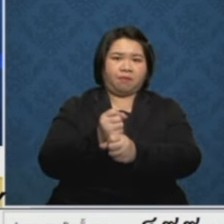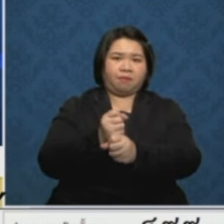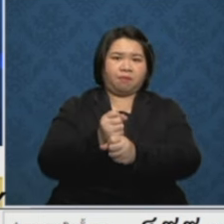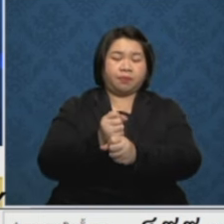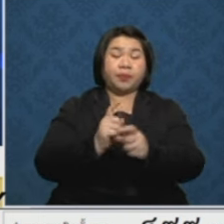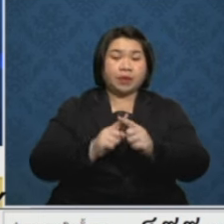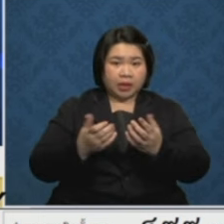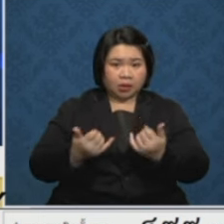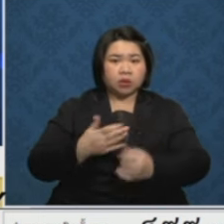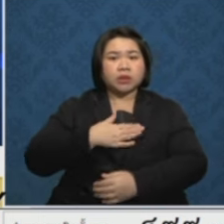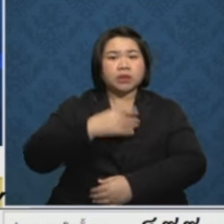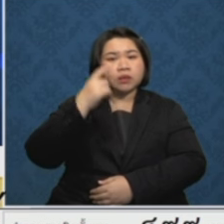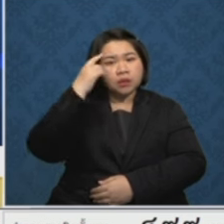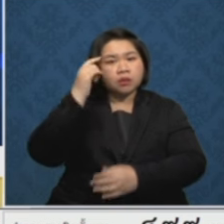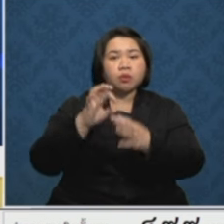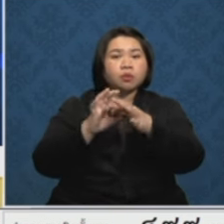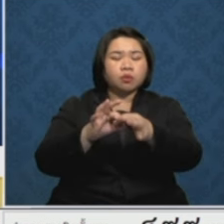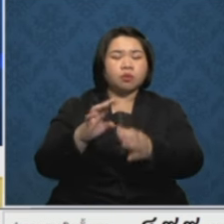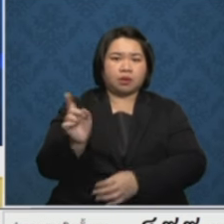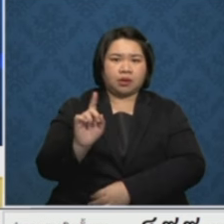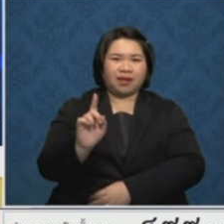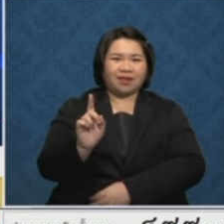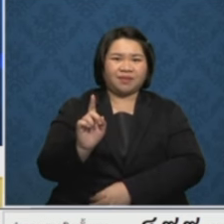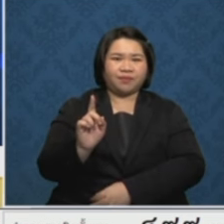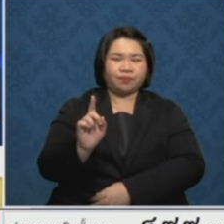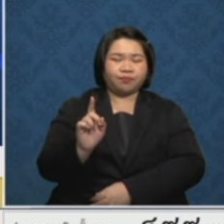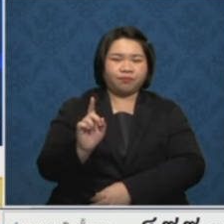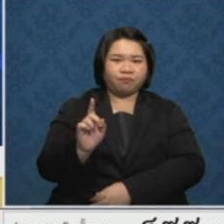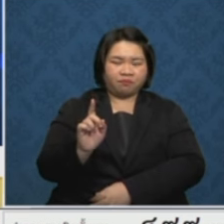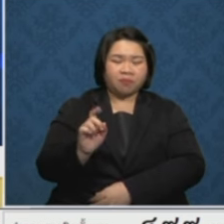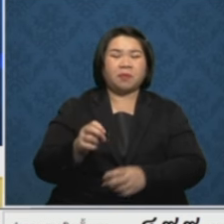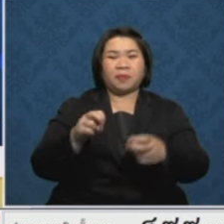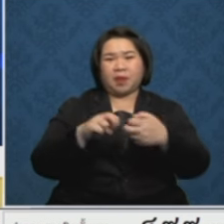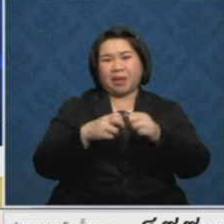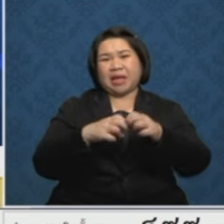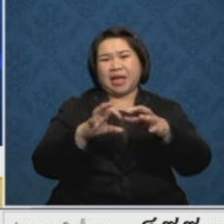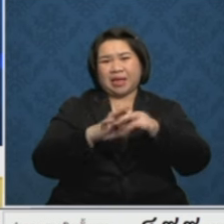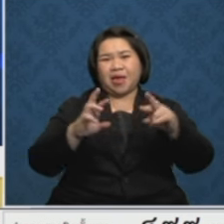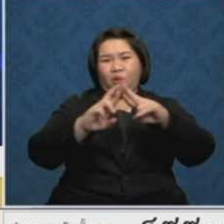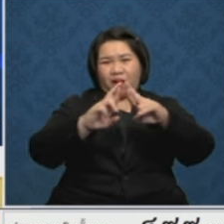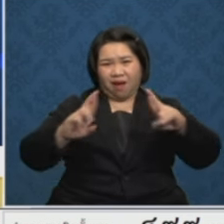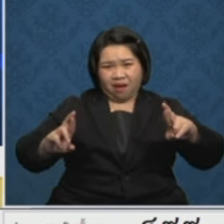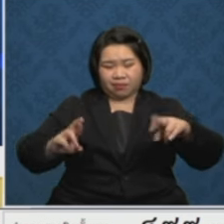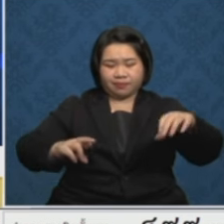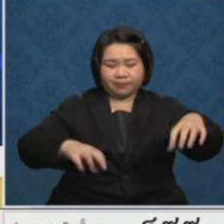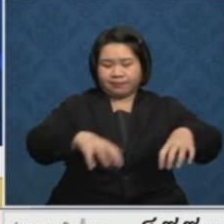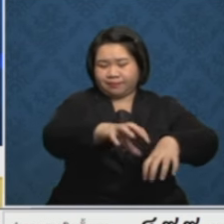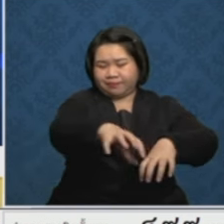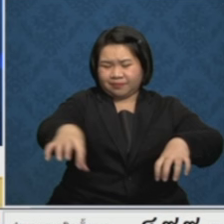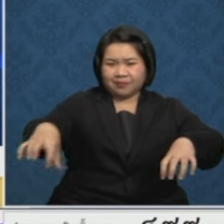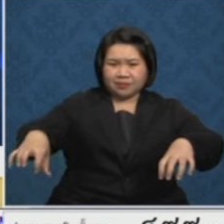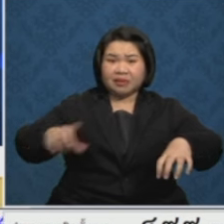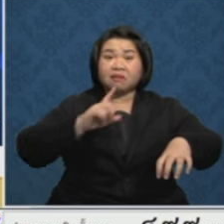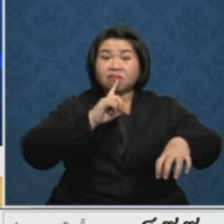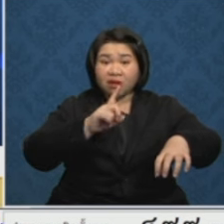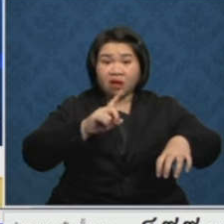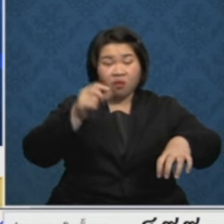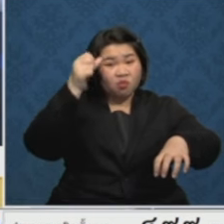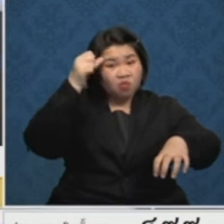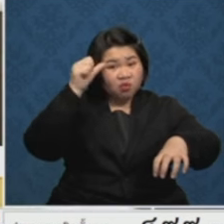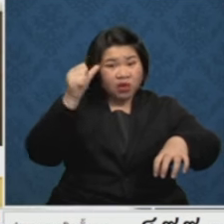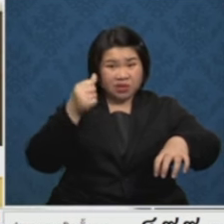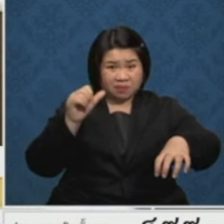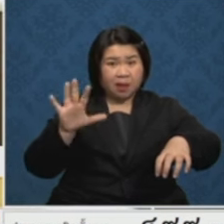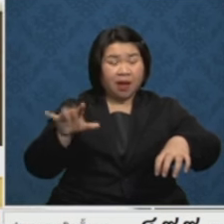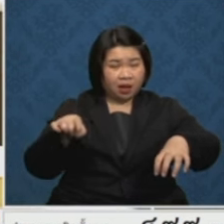แต่ที่ฉันกังวลมากที่สุดก็คือในส่วนของร้านค้าค่ะอีก15วันเนี่ยต้